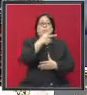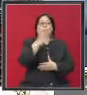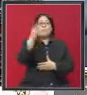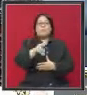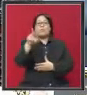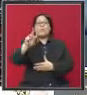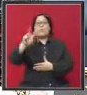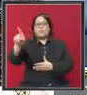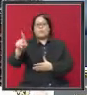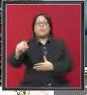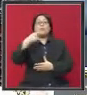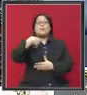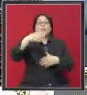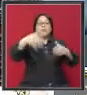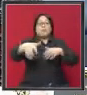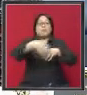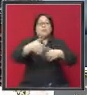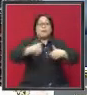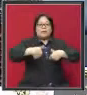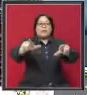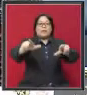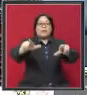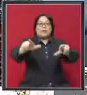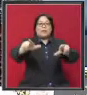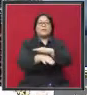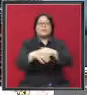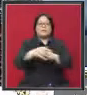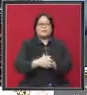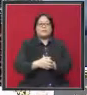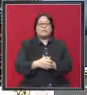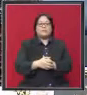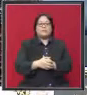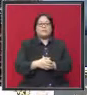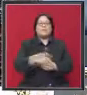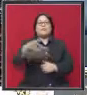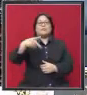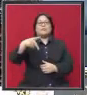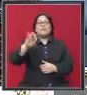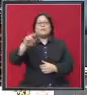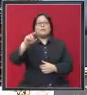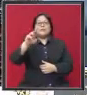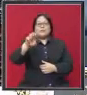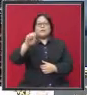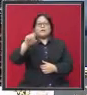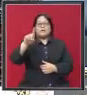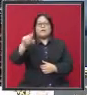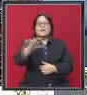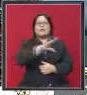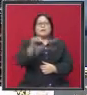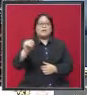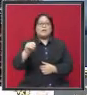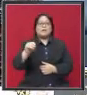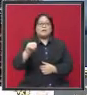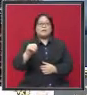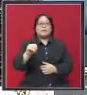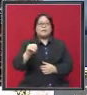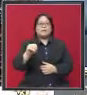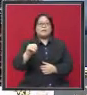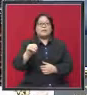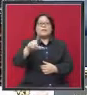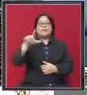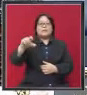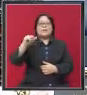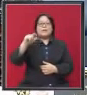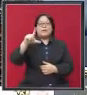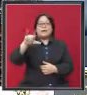2021 kepada pekebun kecil yang layak di bawah pihak berkuasa kemajuan pekebun kecil perusahaan getah atau RISDA dan juga Lembaga Industri